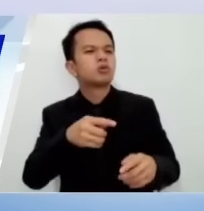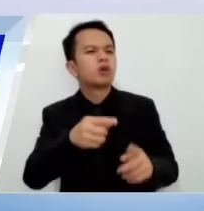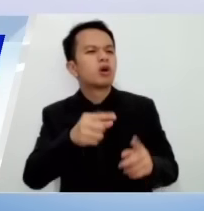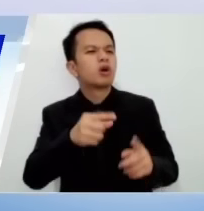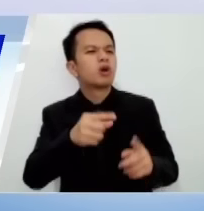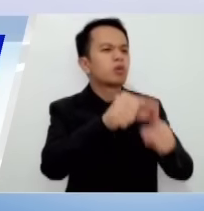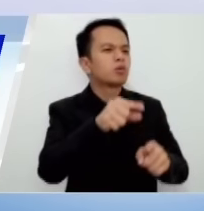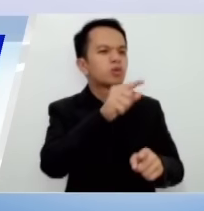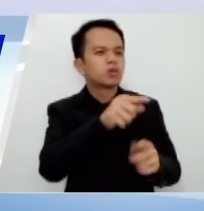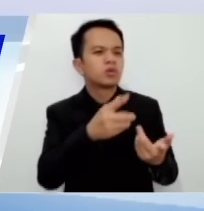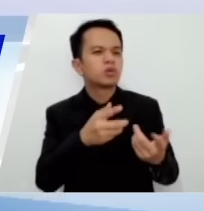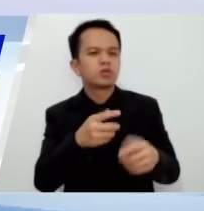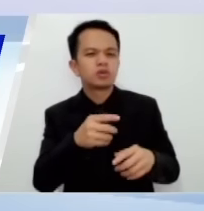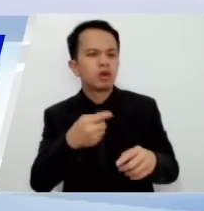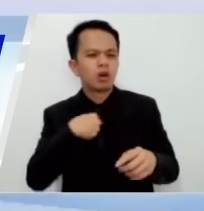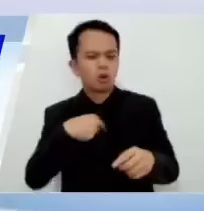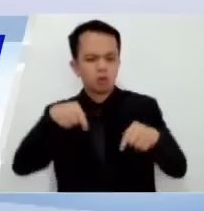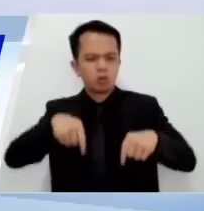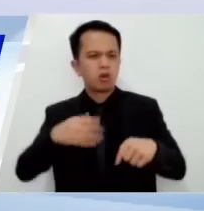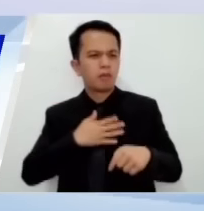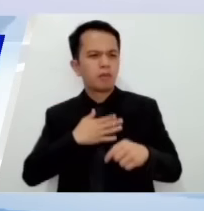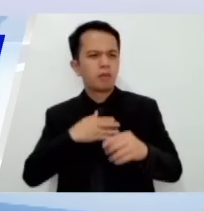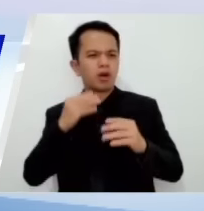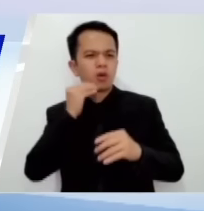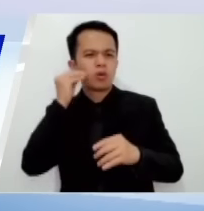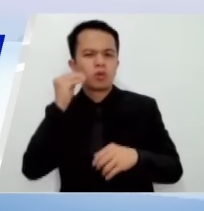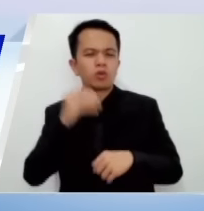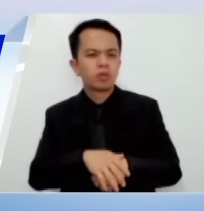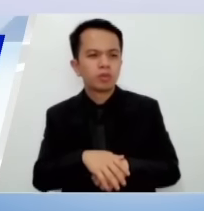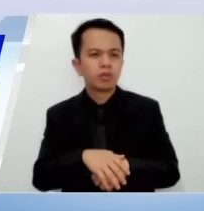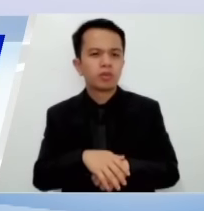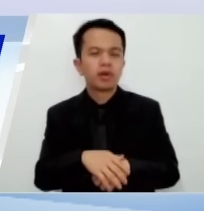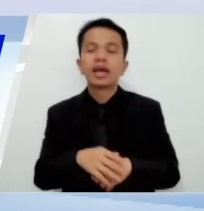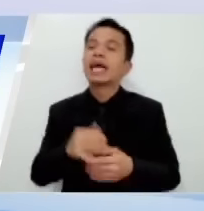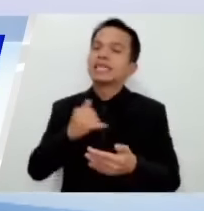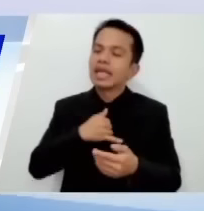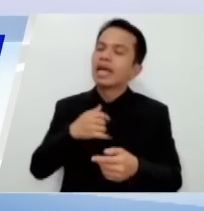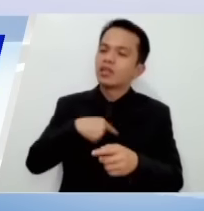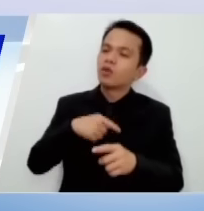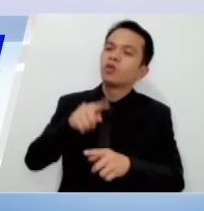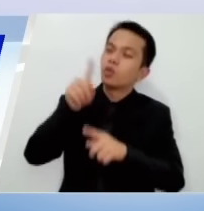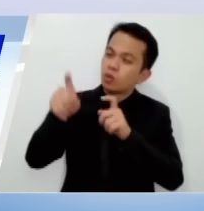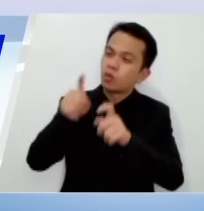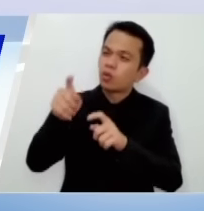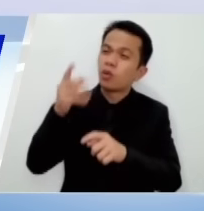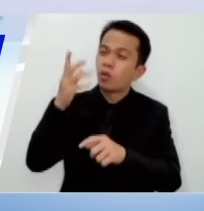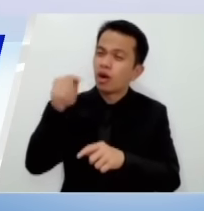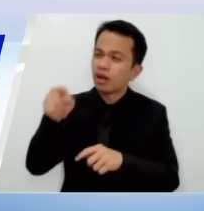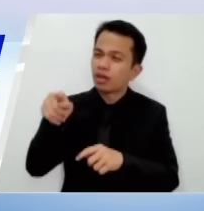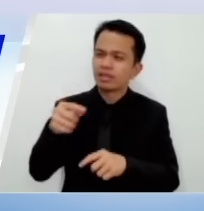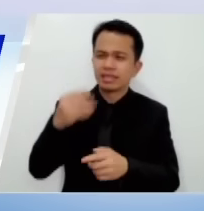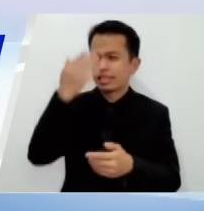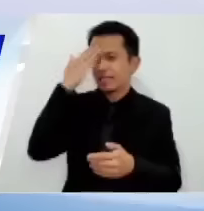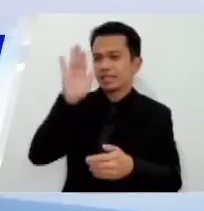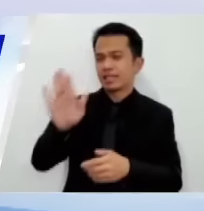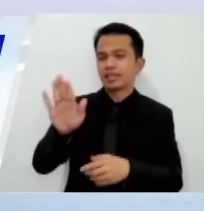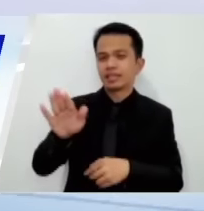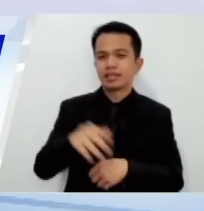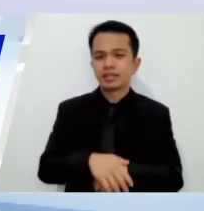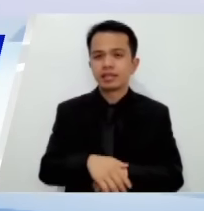tahin tag rito lang ako Sabi ko k nga po namin sir si kasi hindi ka po namin kakilala